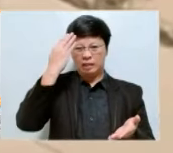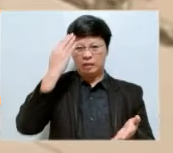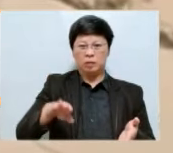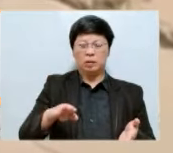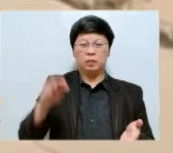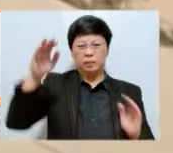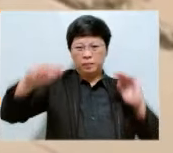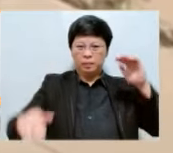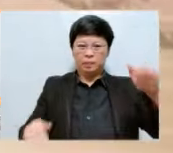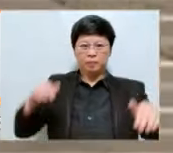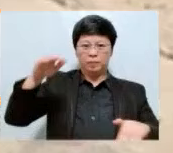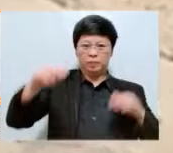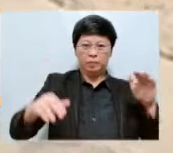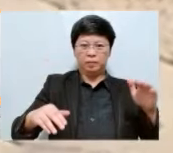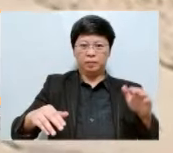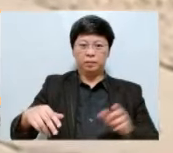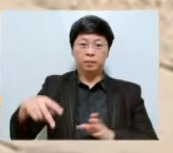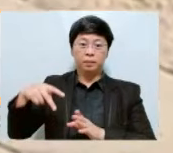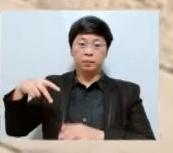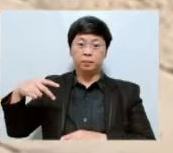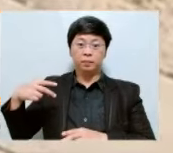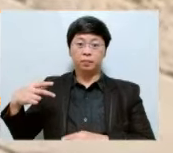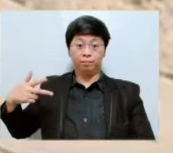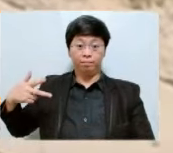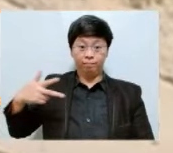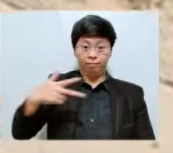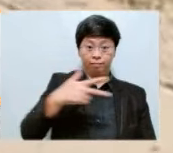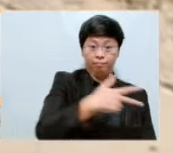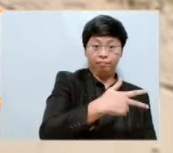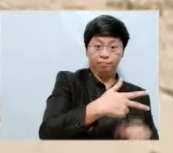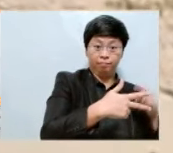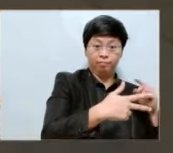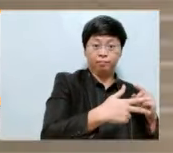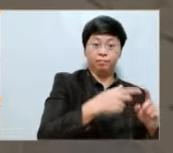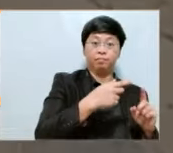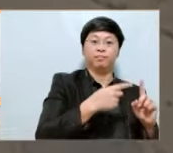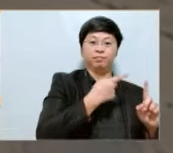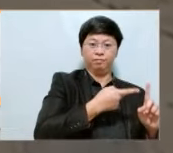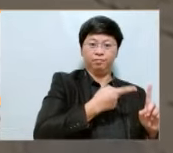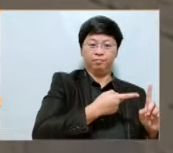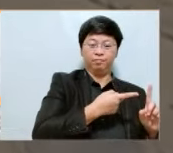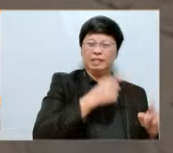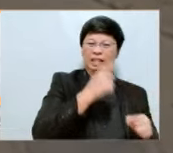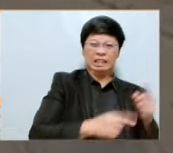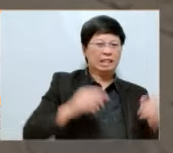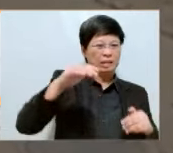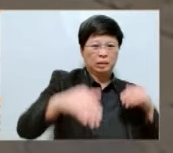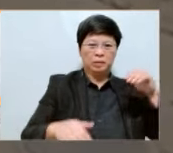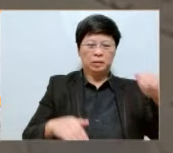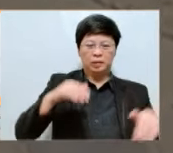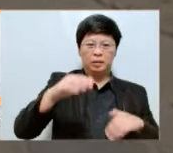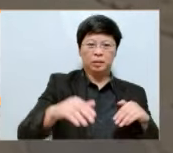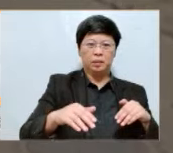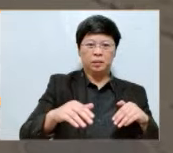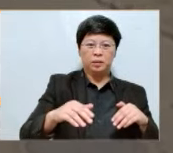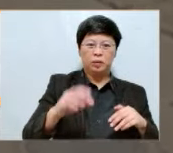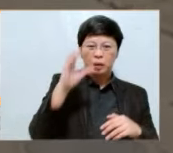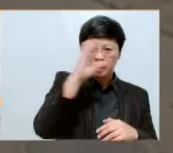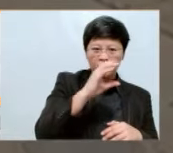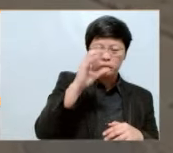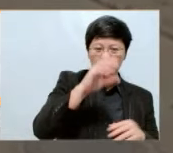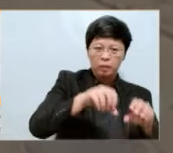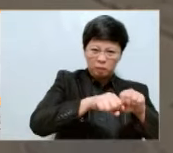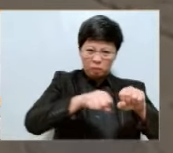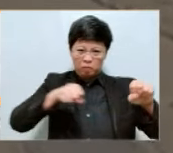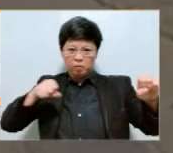rider ang napadaan sa lugar. Ang problema, hindi rin siya marunong lumangoy. Kaya naghanap siya ng mahabang kawayan, saka iniabot sa